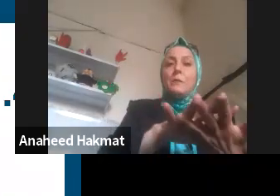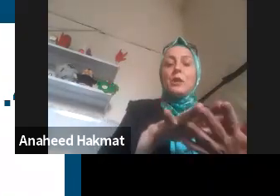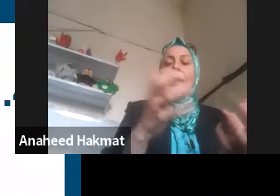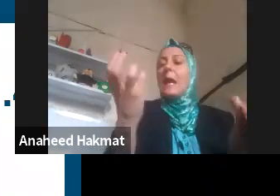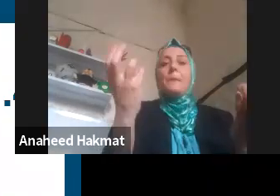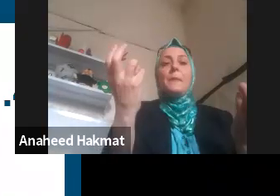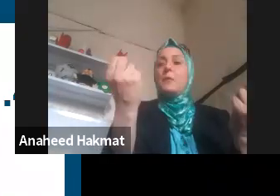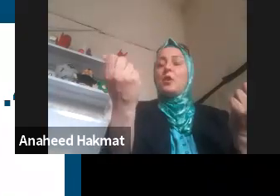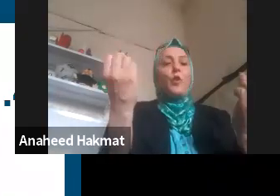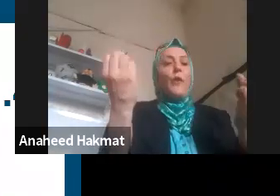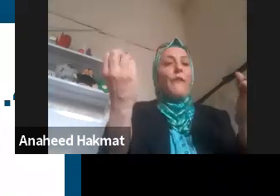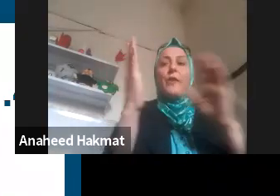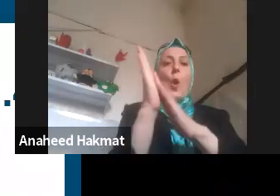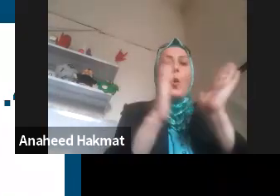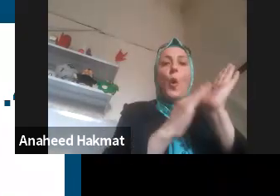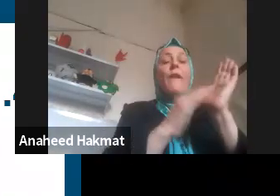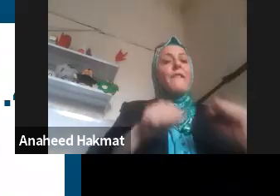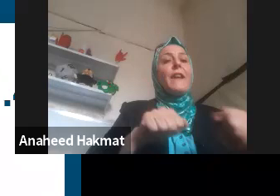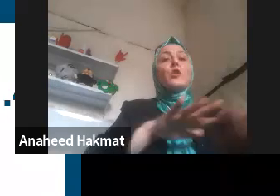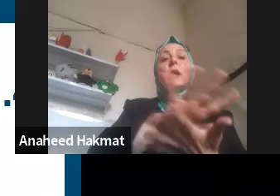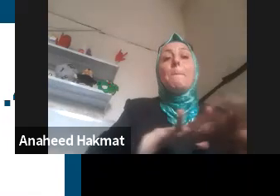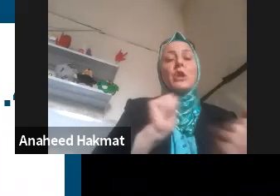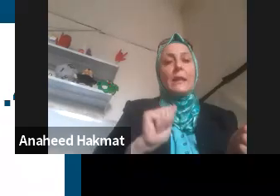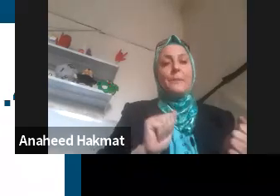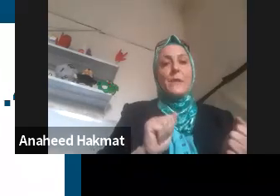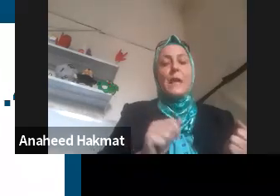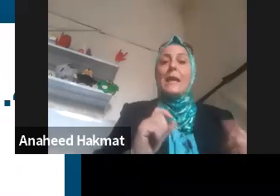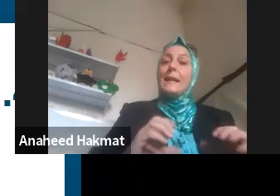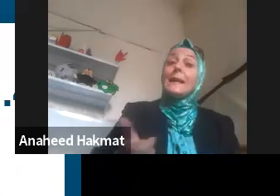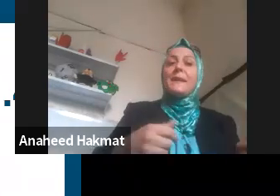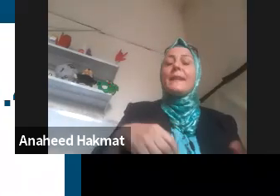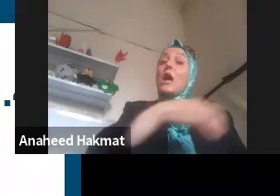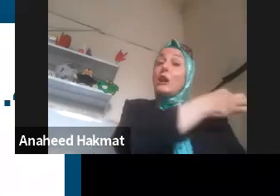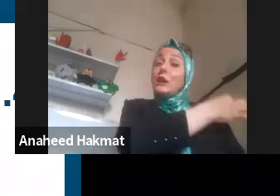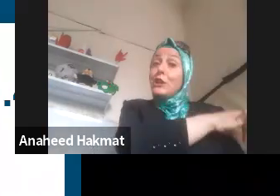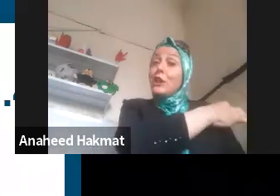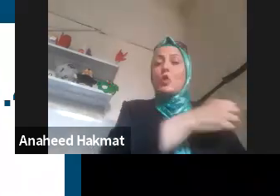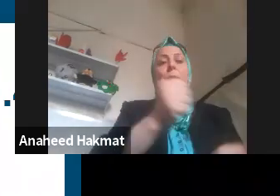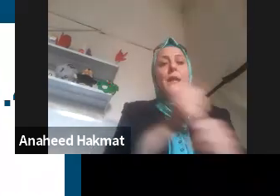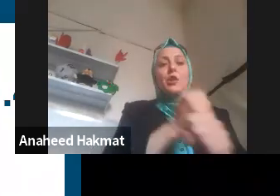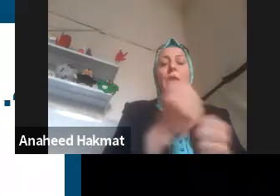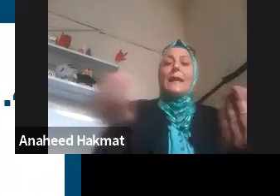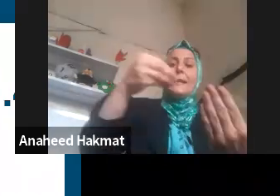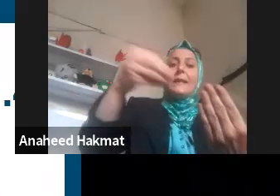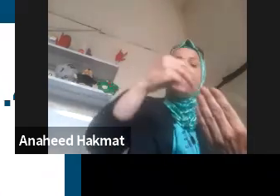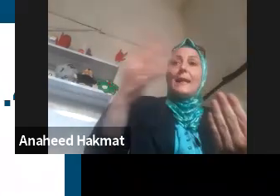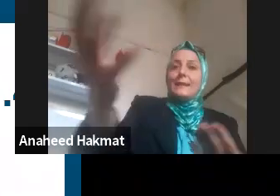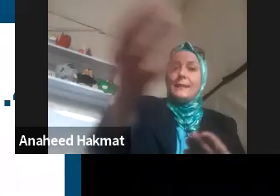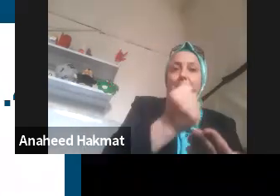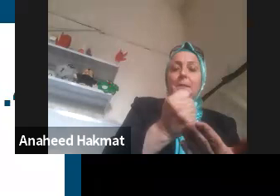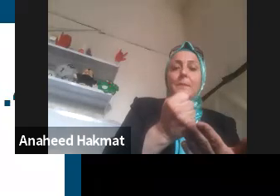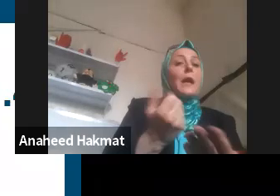أو اليدين. بدنا نجرب نشتغل كمان على زيادة الاستثمار بقطاع التعليم لذوي